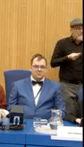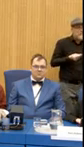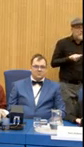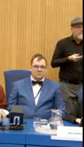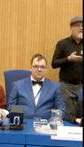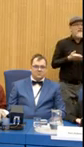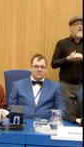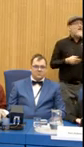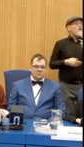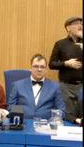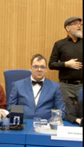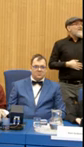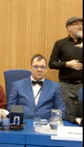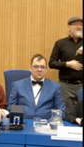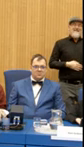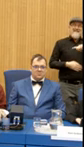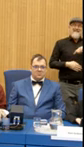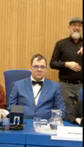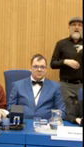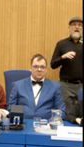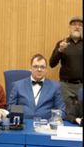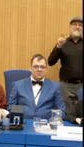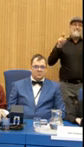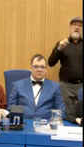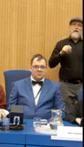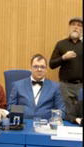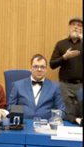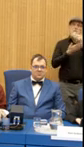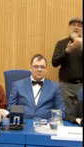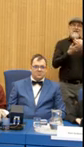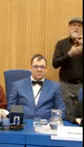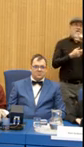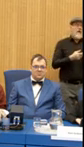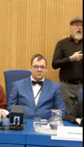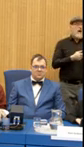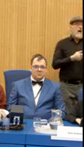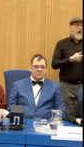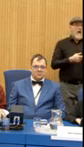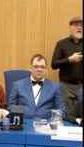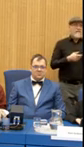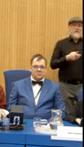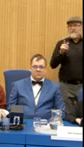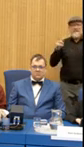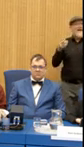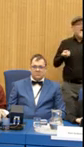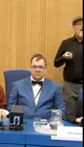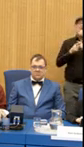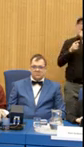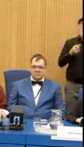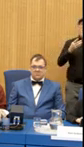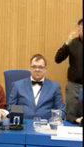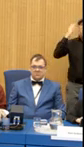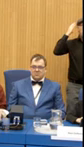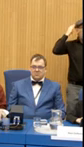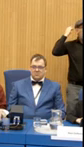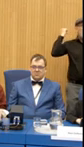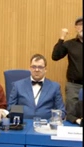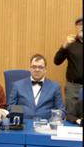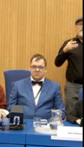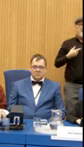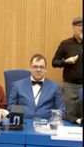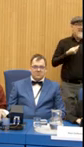und Botschafter für Inklusion und Teilhabe mit unserer Expertise auch im Mittelpunkt. Denn es ist